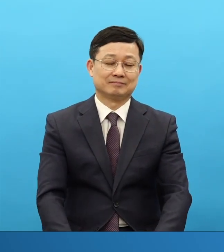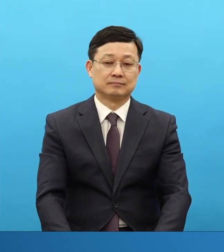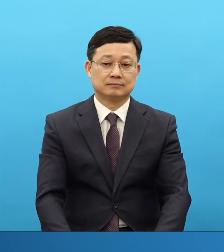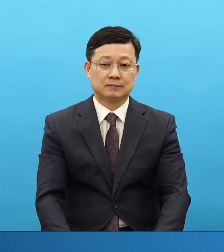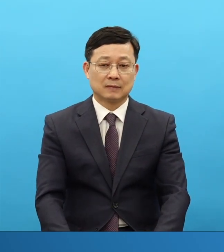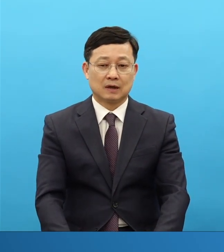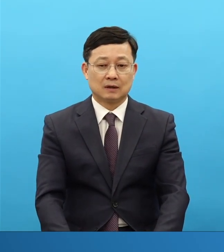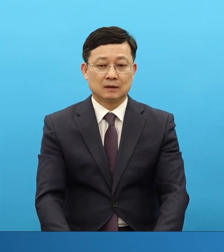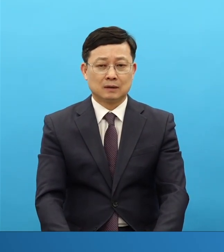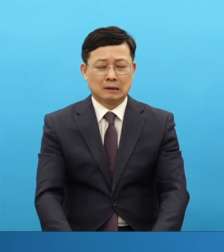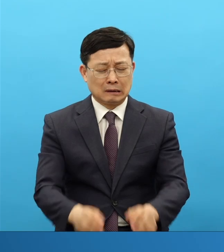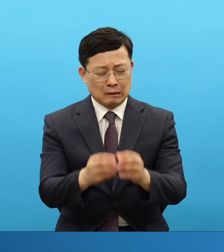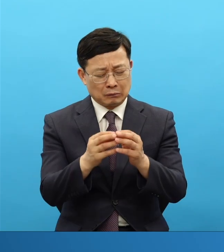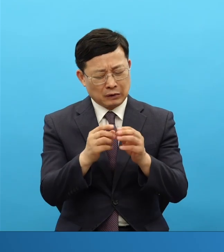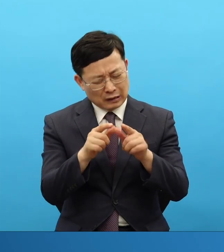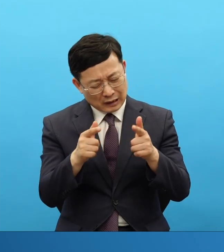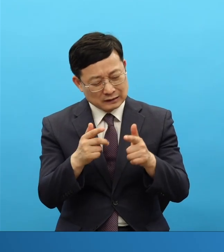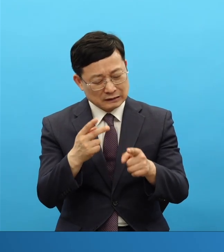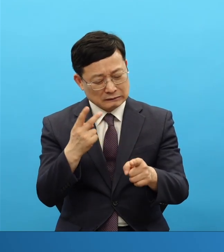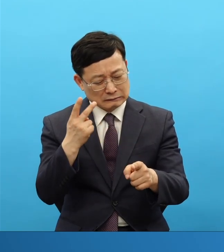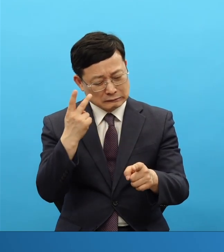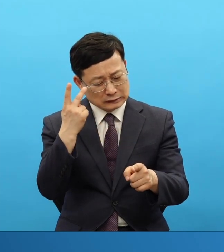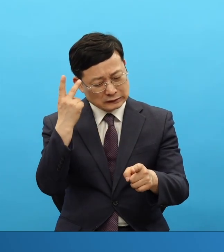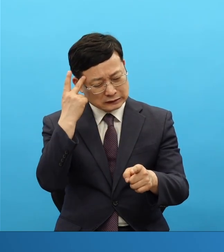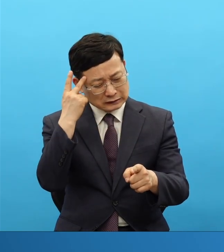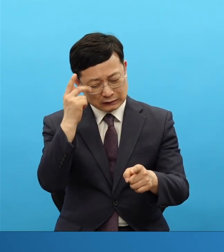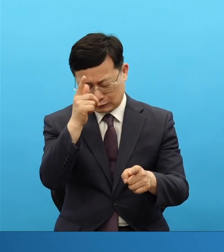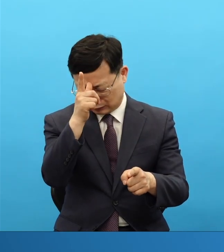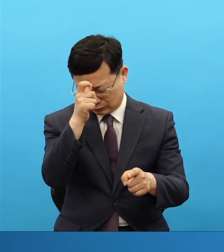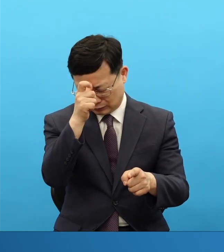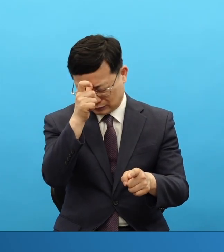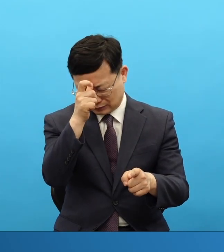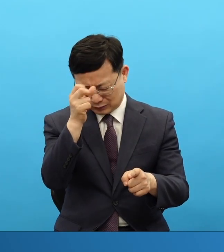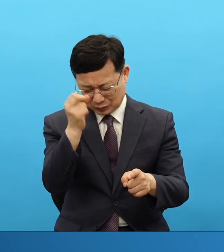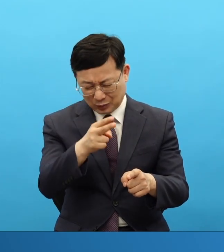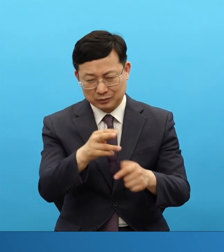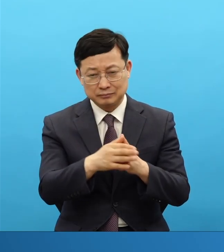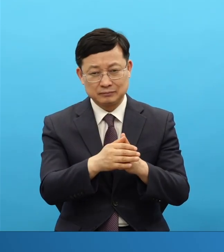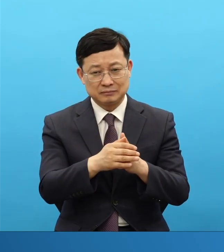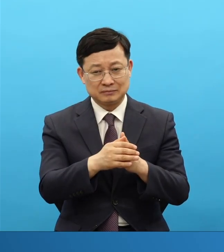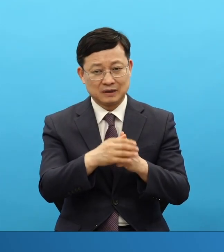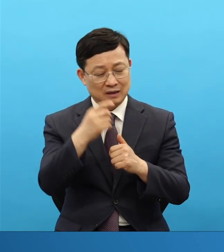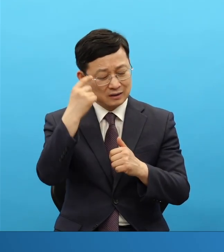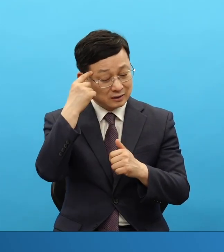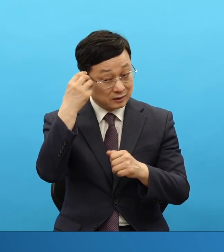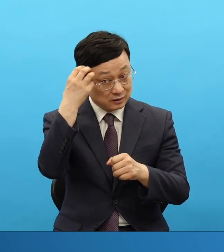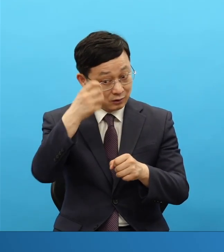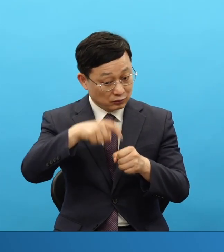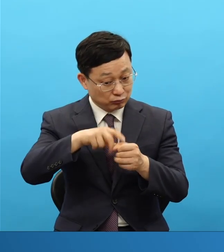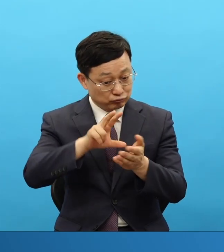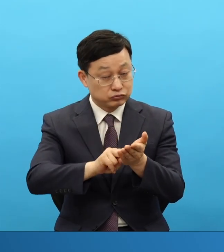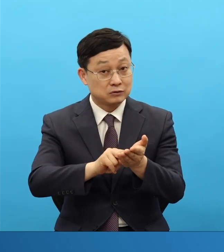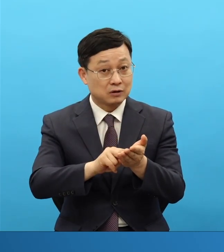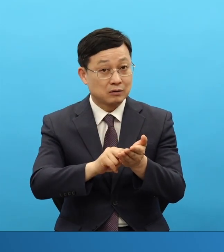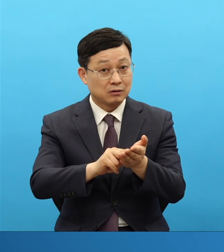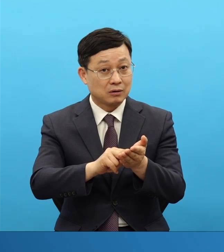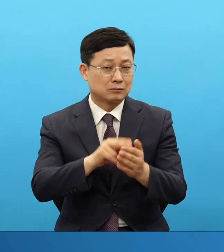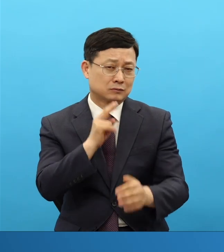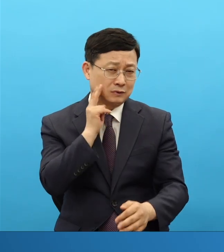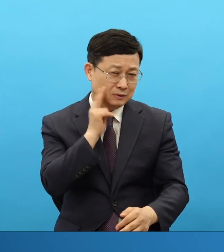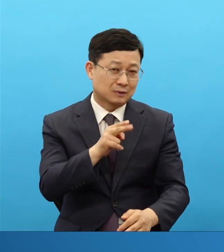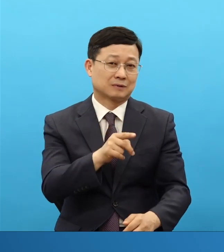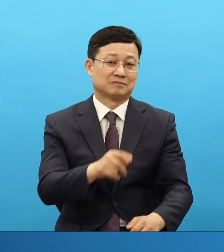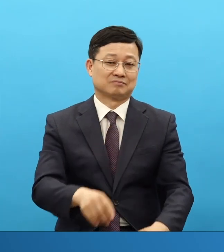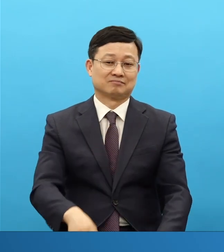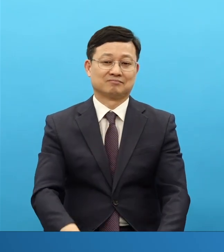각종 자기들의 사상, And their various ideologies. 그다음에 자기들의 영적 문제. 와 And 있어요. their spiritual problems.